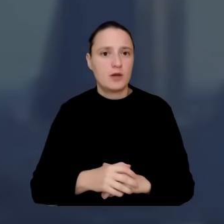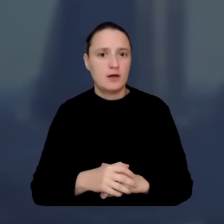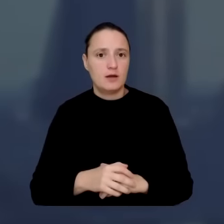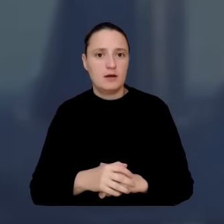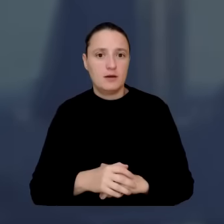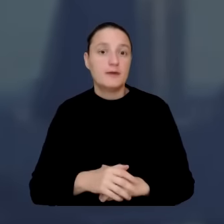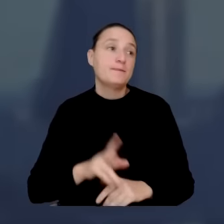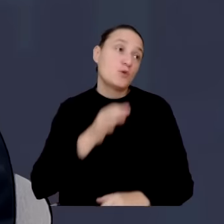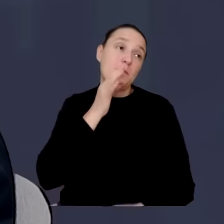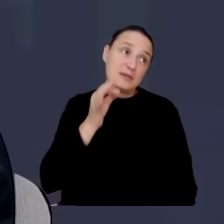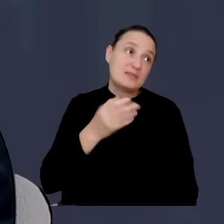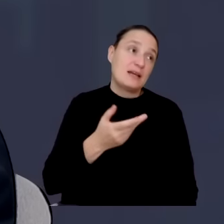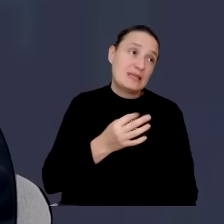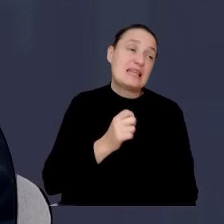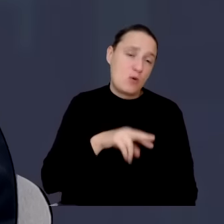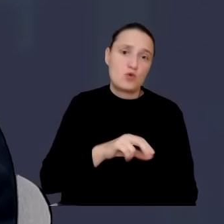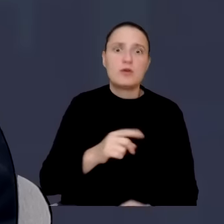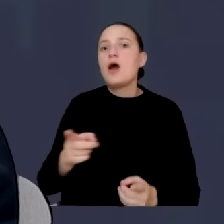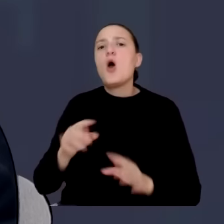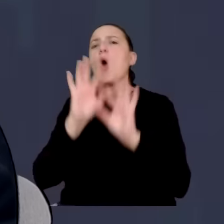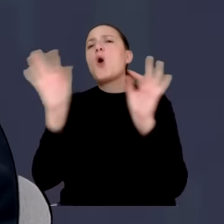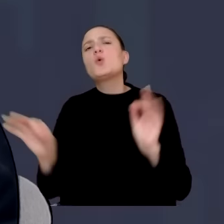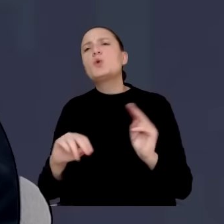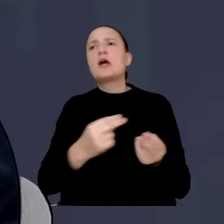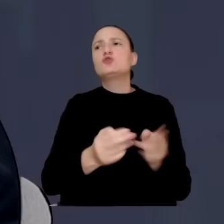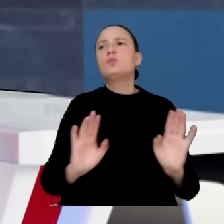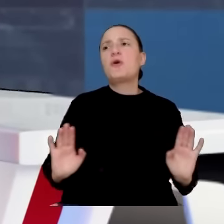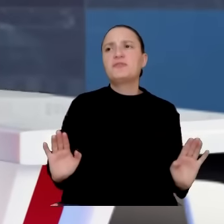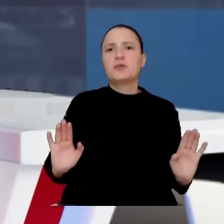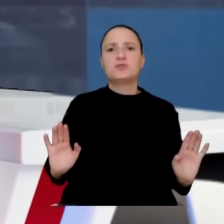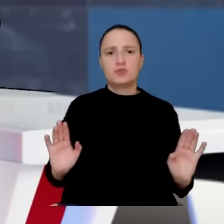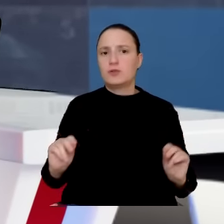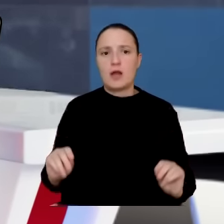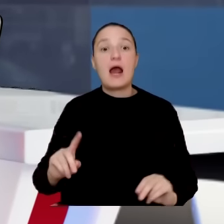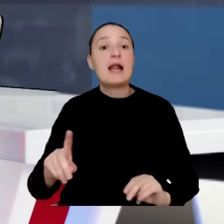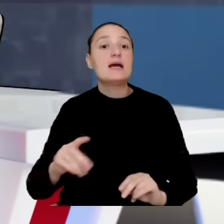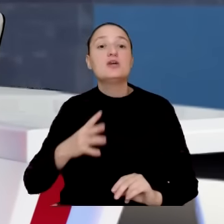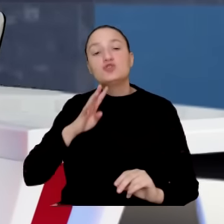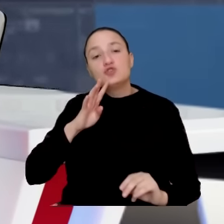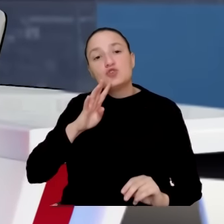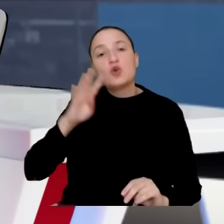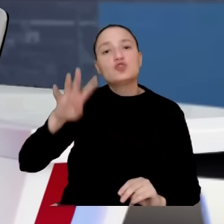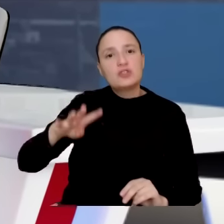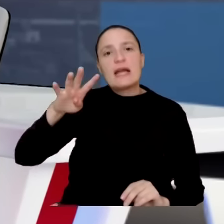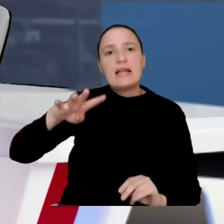zarządu Tauron bardzo ogólnikowe lata urealniające